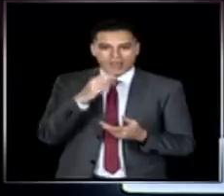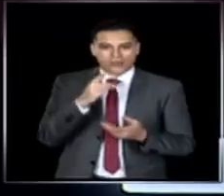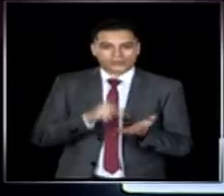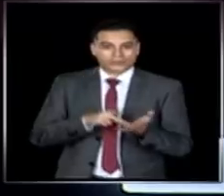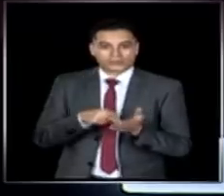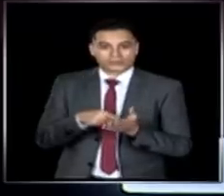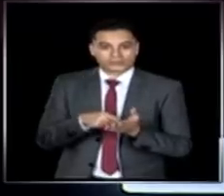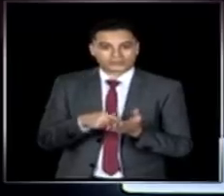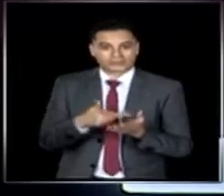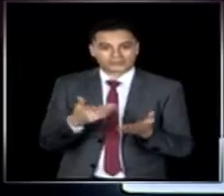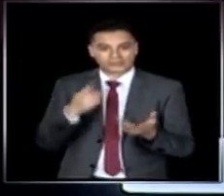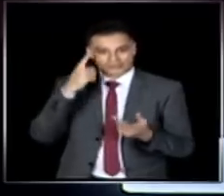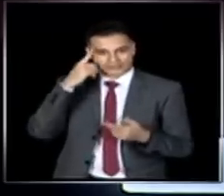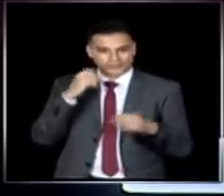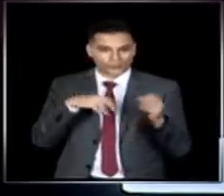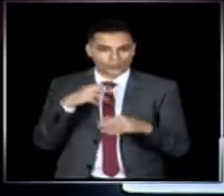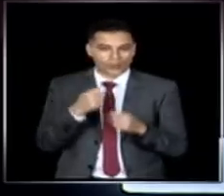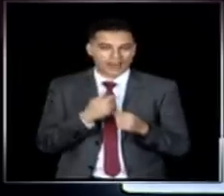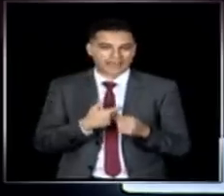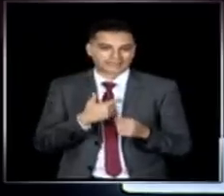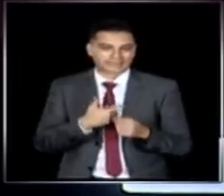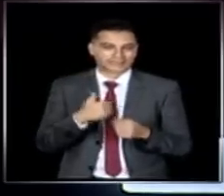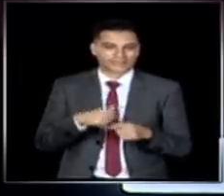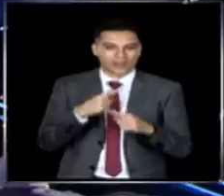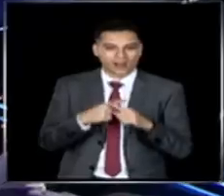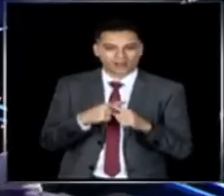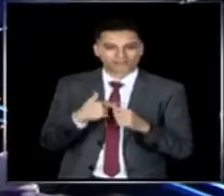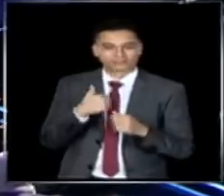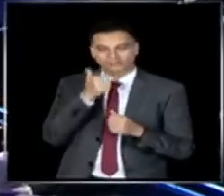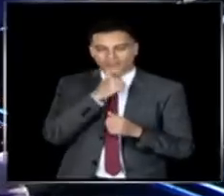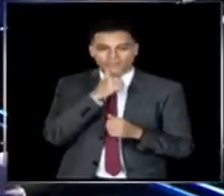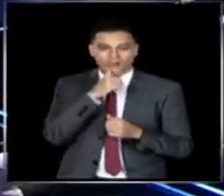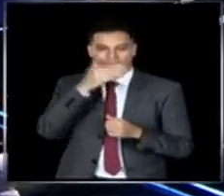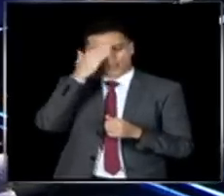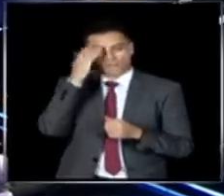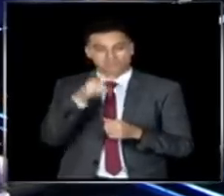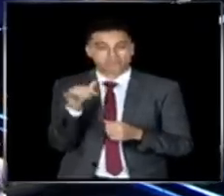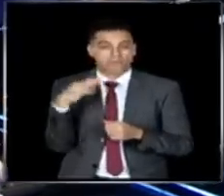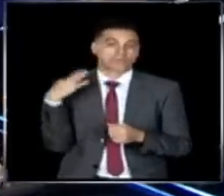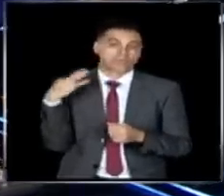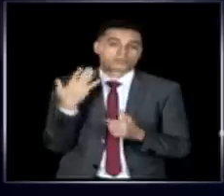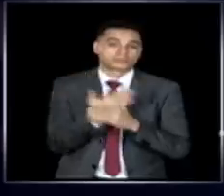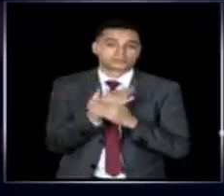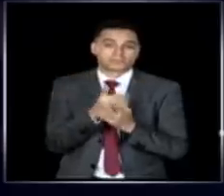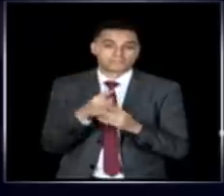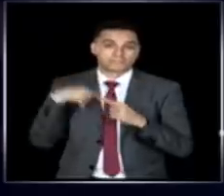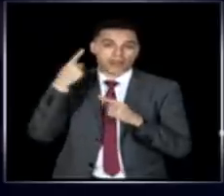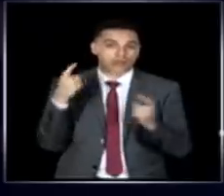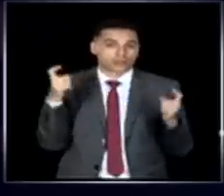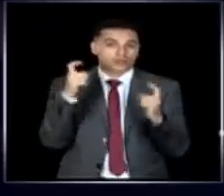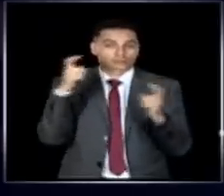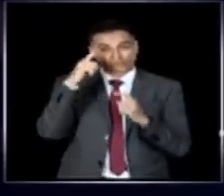فأنا لما خدت الريسك حسيت إن أنا إيه لا أصبر شوية. بص، التجربة دي بالنسبة لك مهمة جدا علشان الماتشات اللي